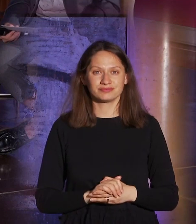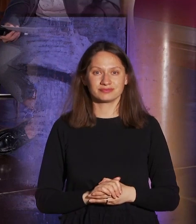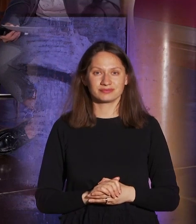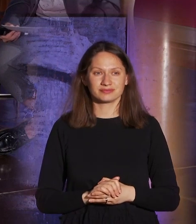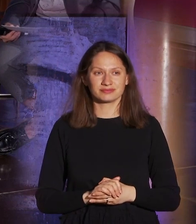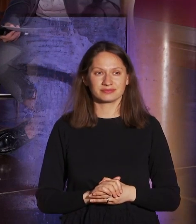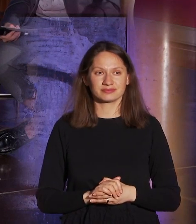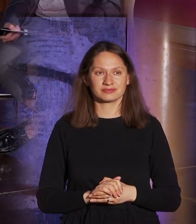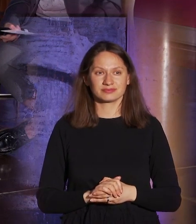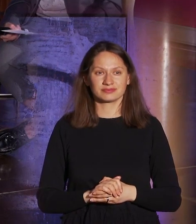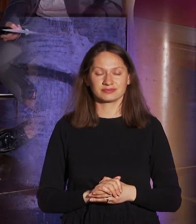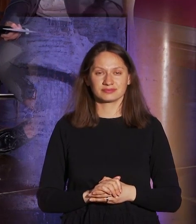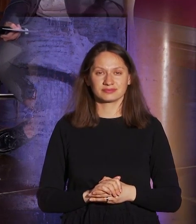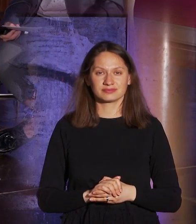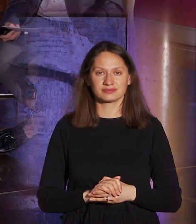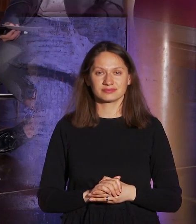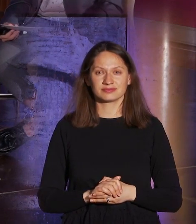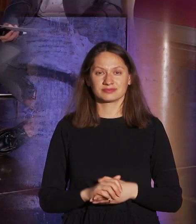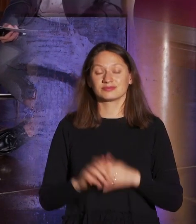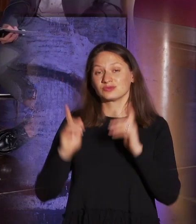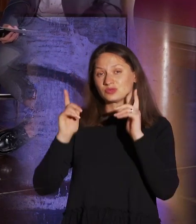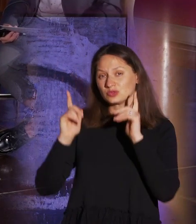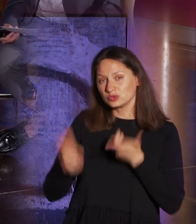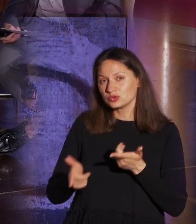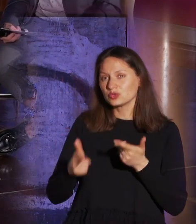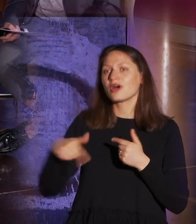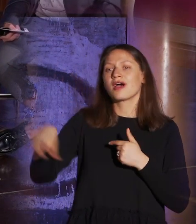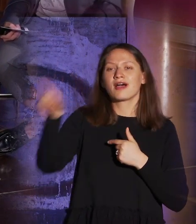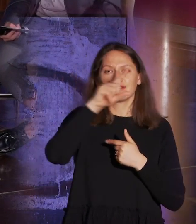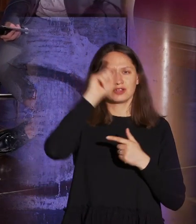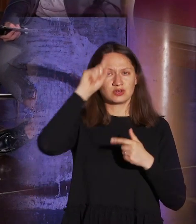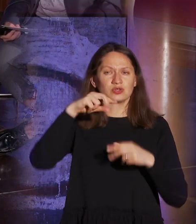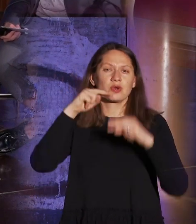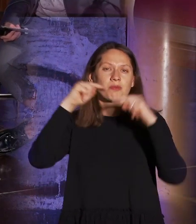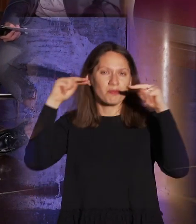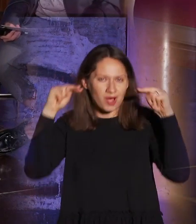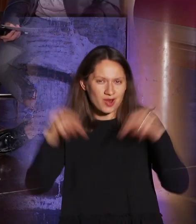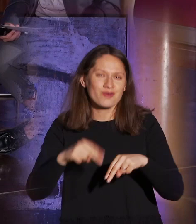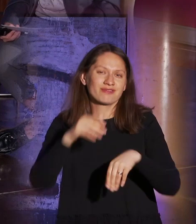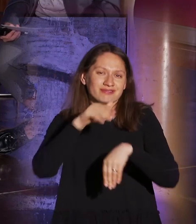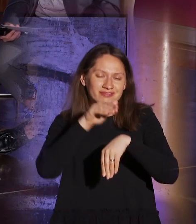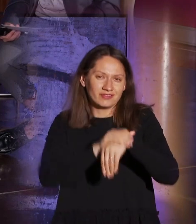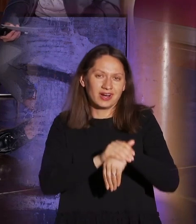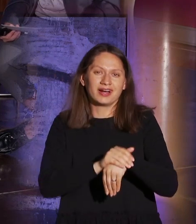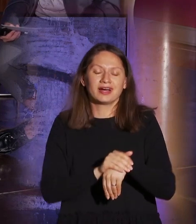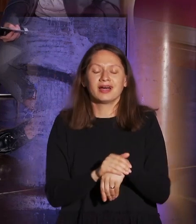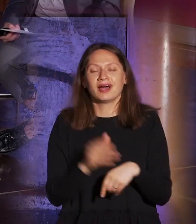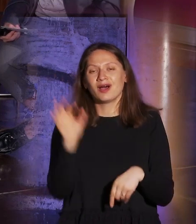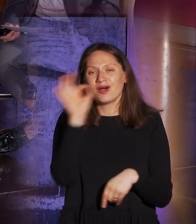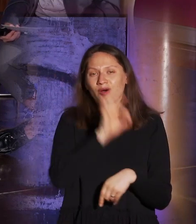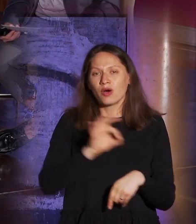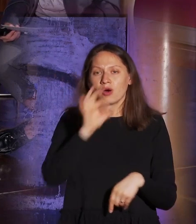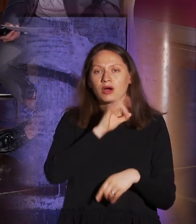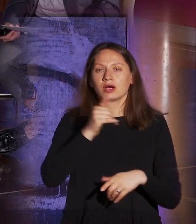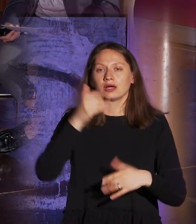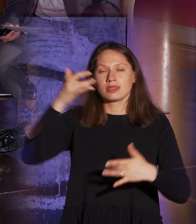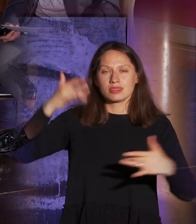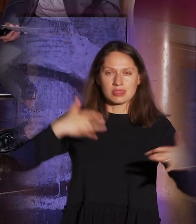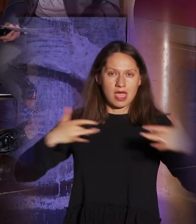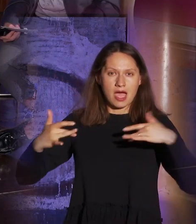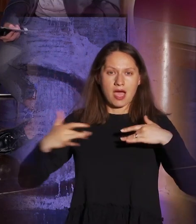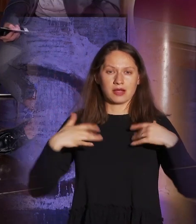Jeigu neklysto. Na va, tai jūs paliūdysit, kad tas susitapatinimas per teatrą